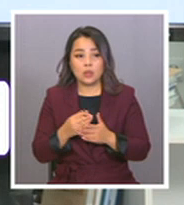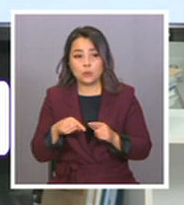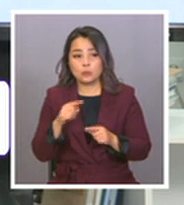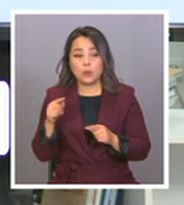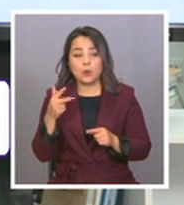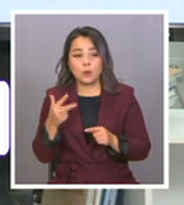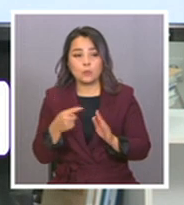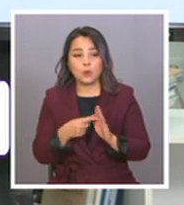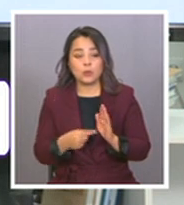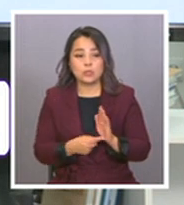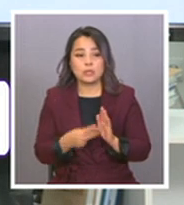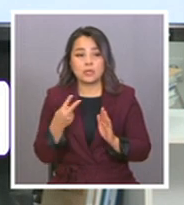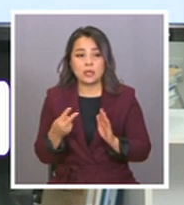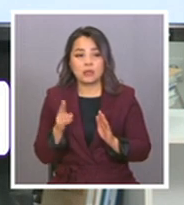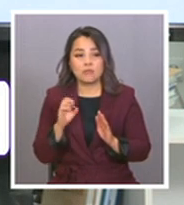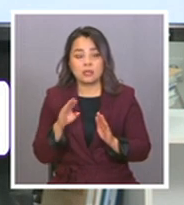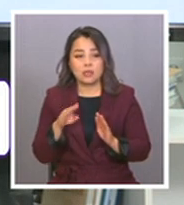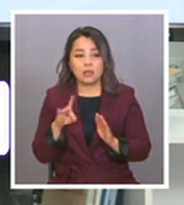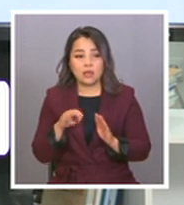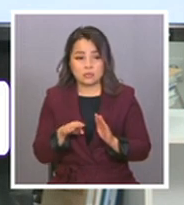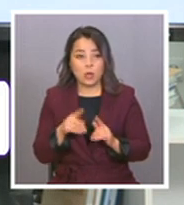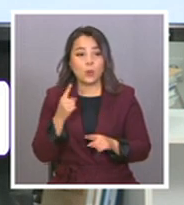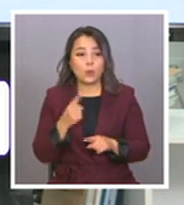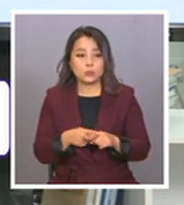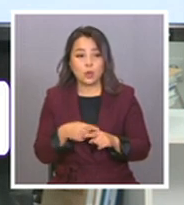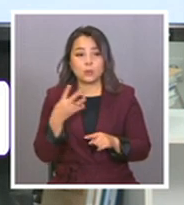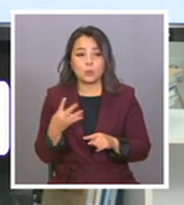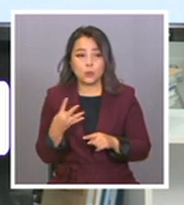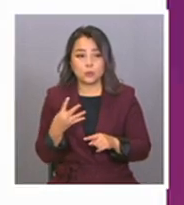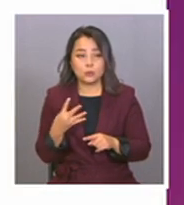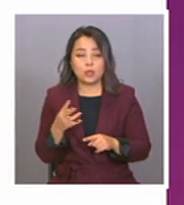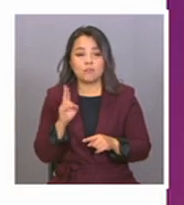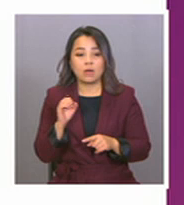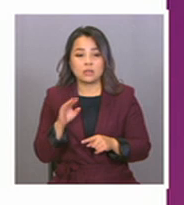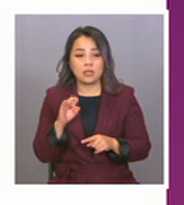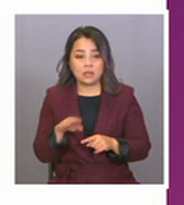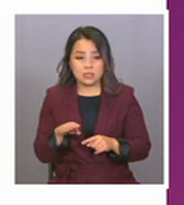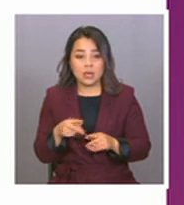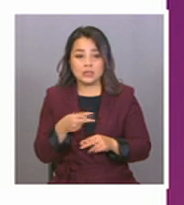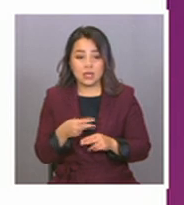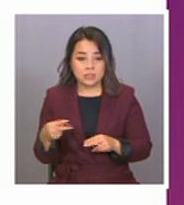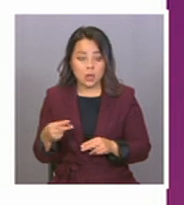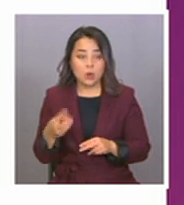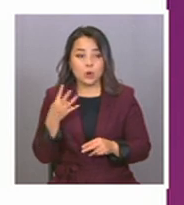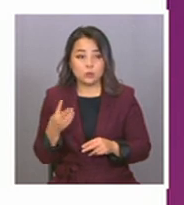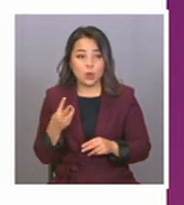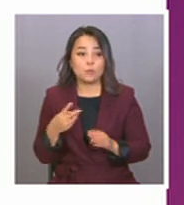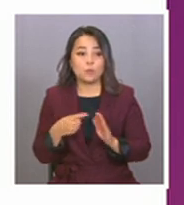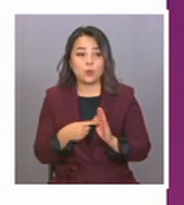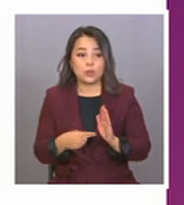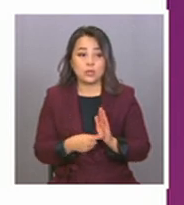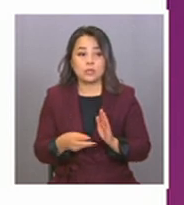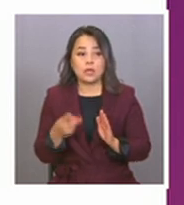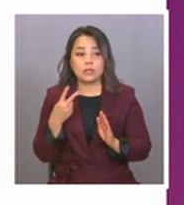бөлінген 2-нің квадраты қосылған 4-тің квадраты. тең, 3 бөлінген 2-нің квадраты ол